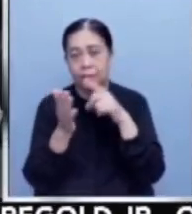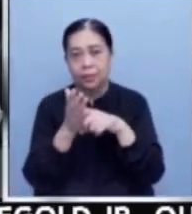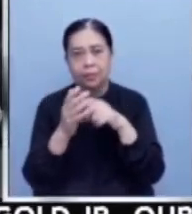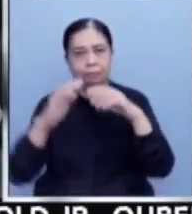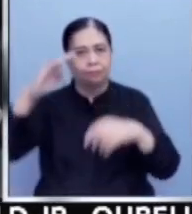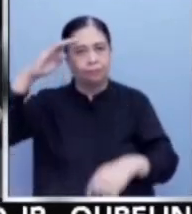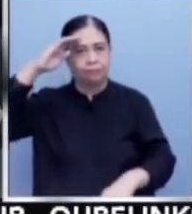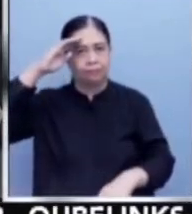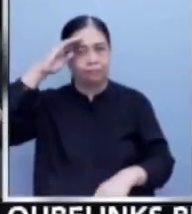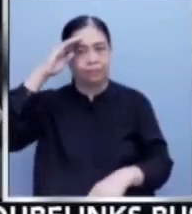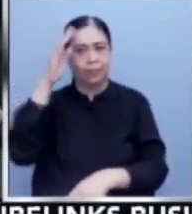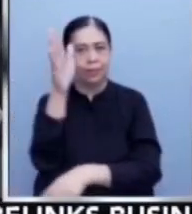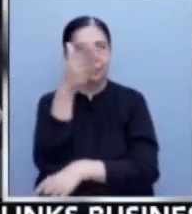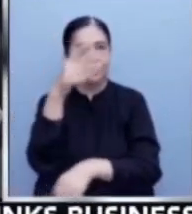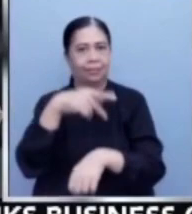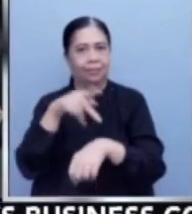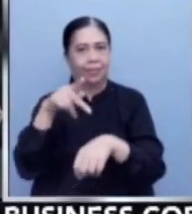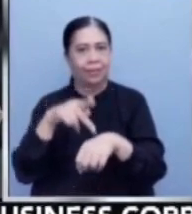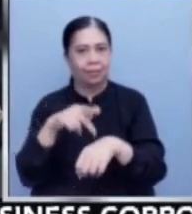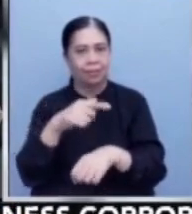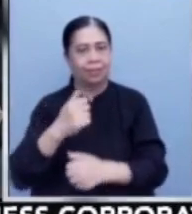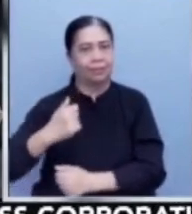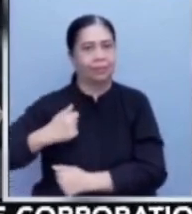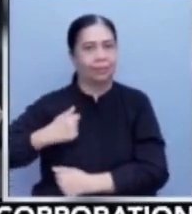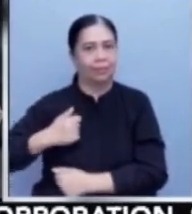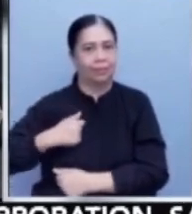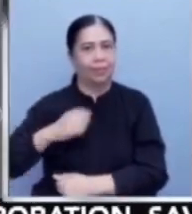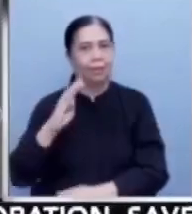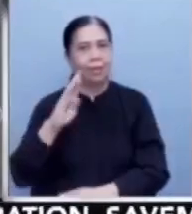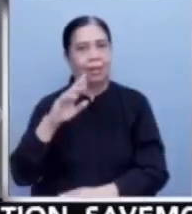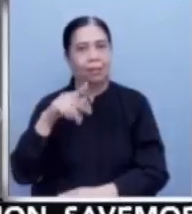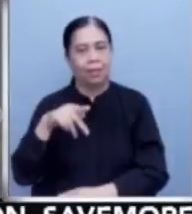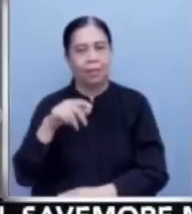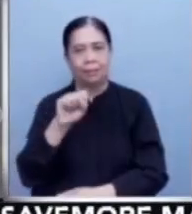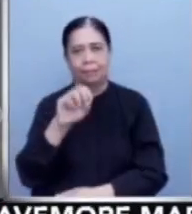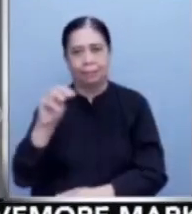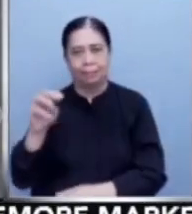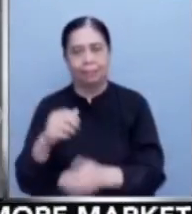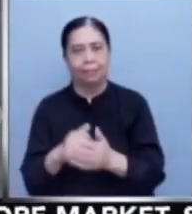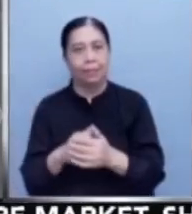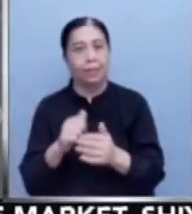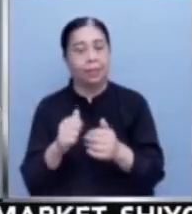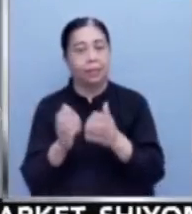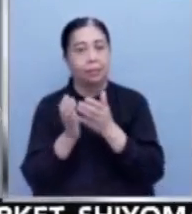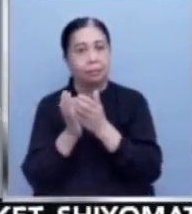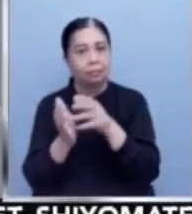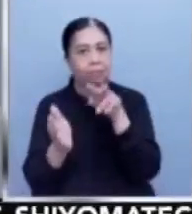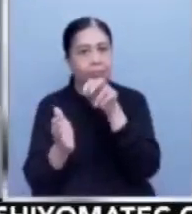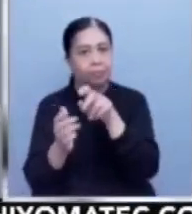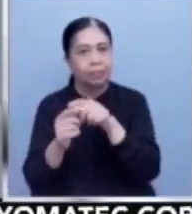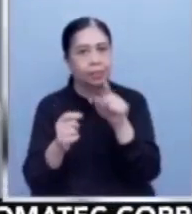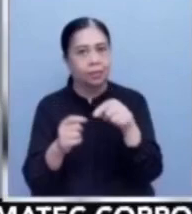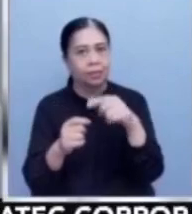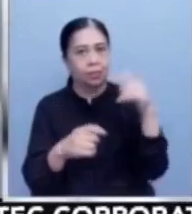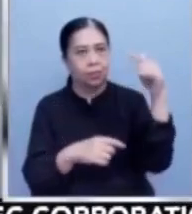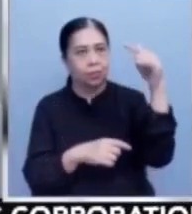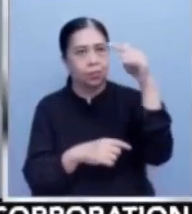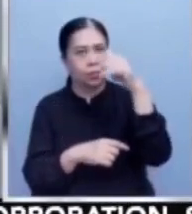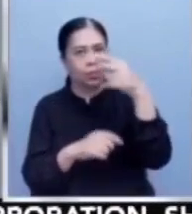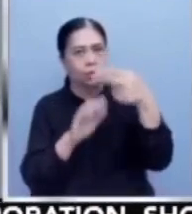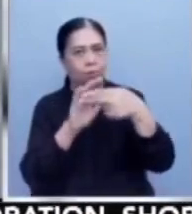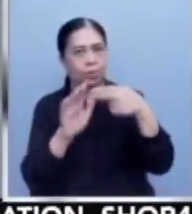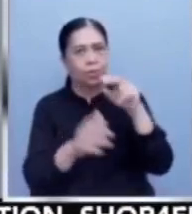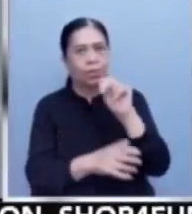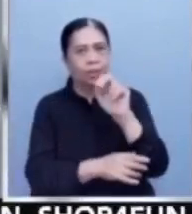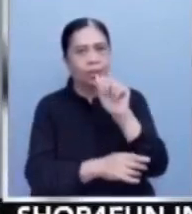watawat ng Pilipinas ang mga sundalo sa BRP Sierra Madre. Sa misyong yan, namataan ang isang eroplanong may tatak na Navy.